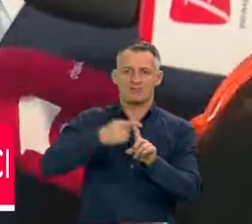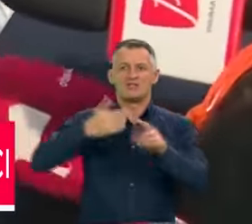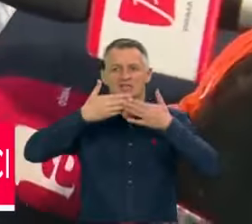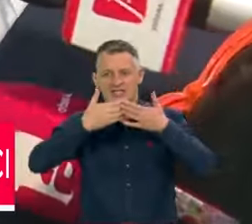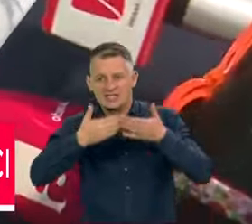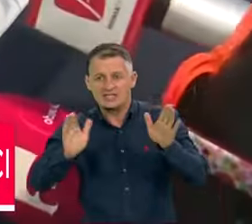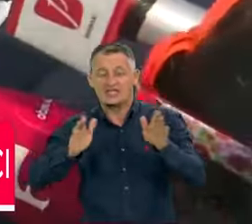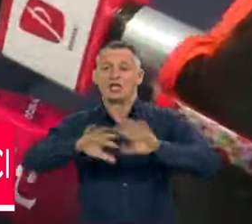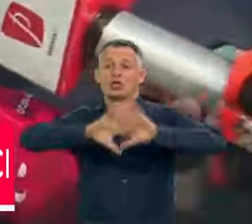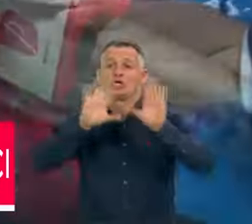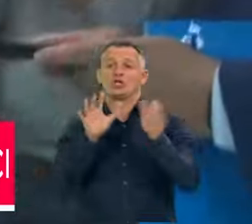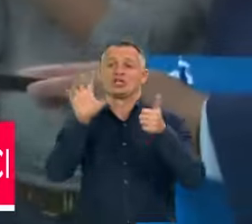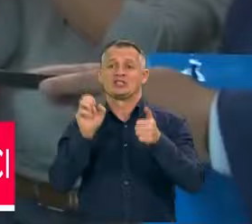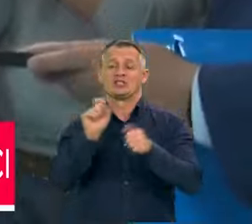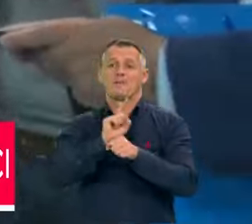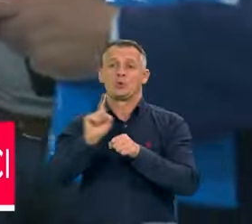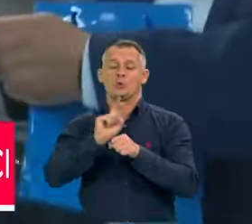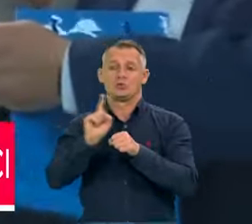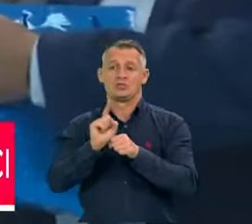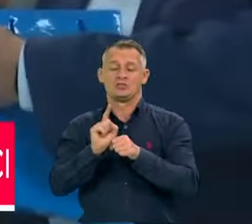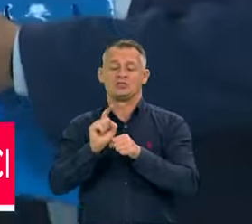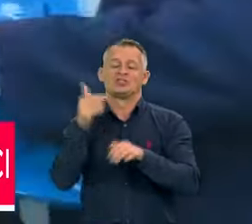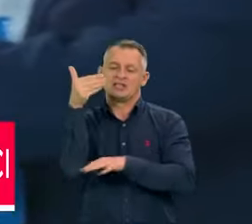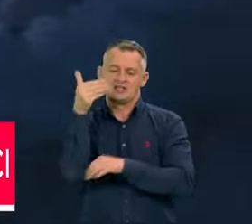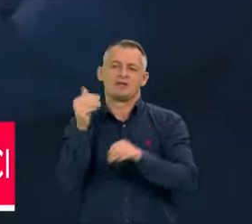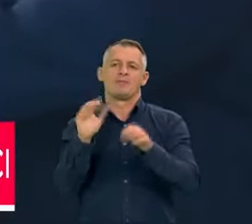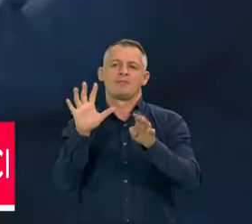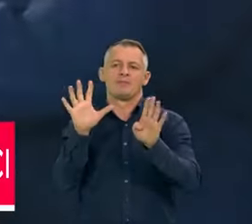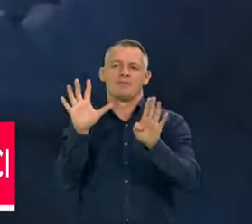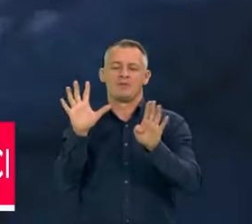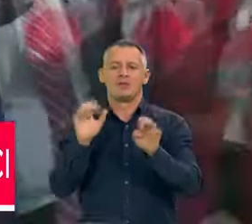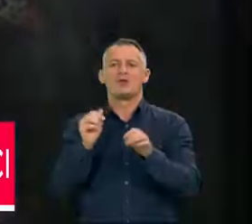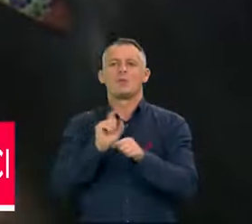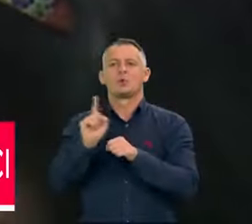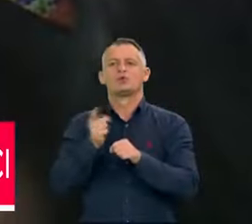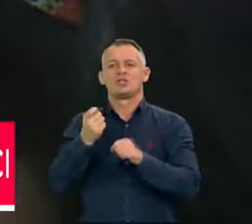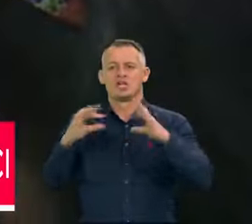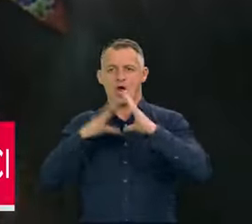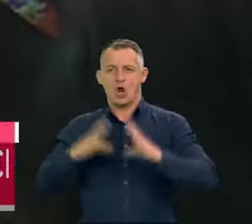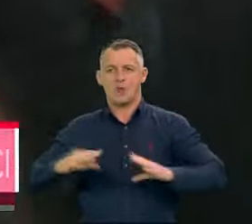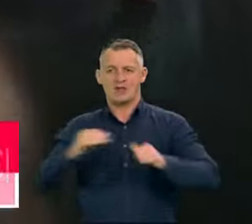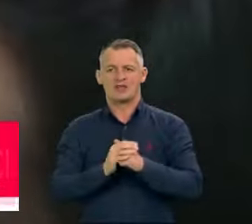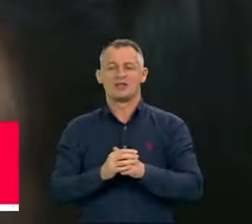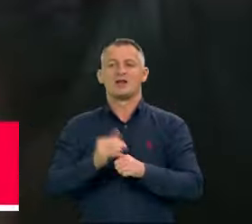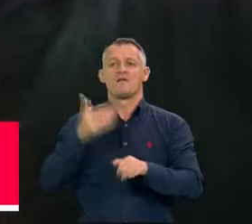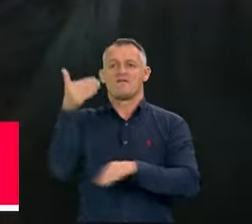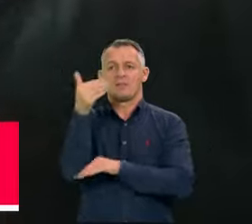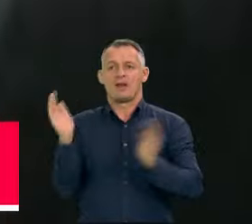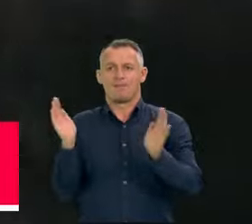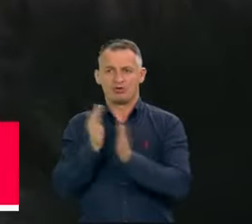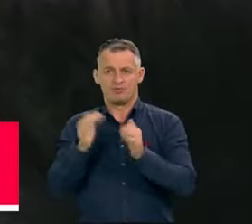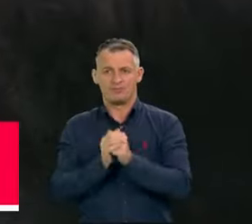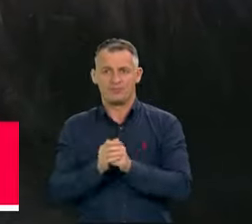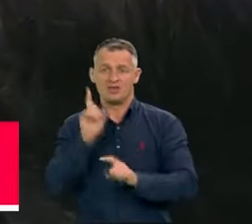60 de magazine cu produse alimentare românești venite de la Micii producători cred că acest plan va va fi